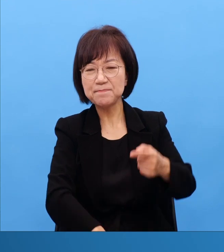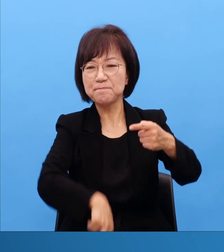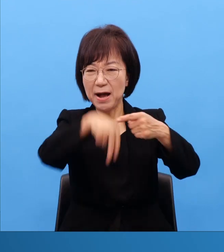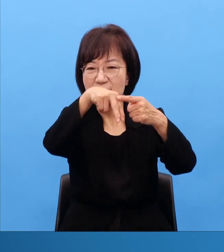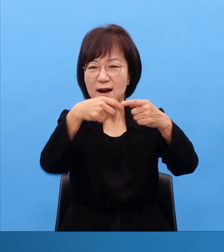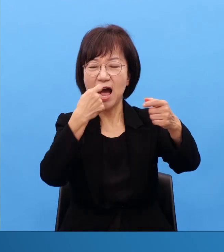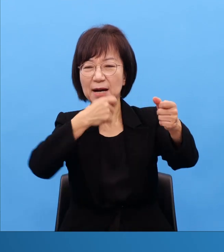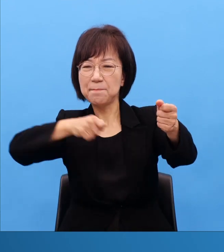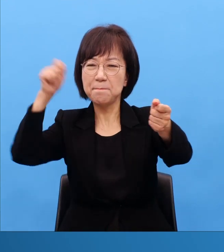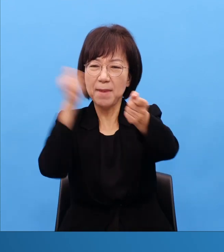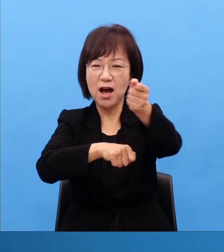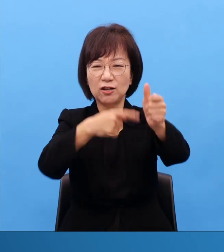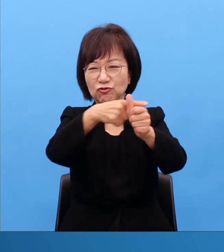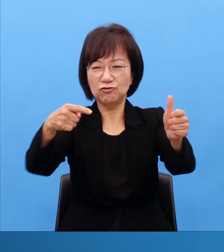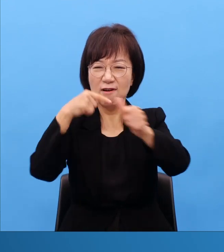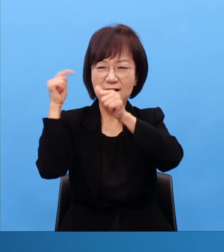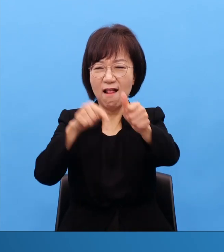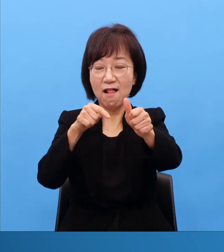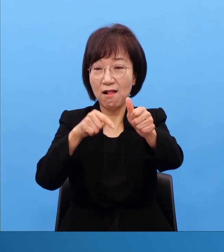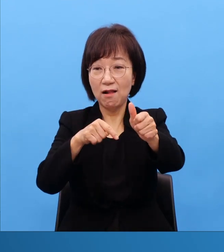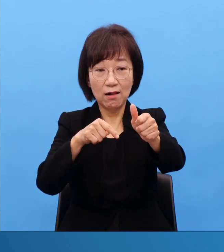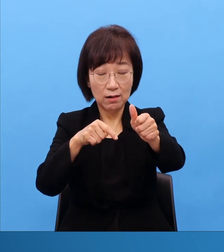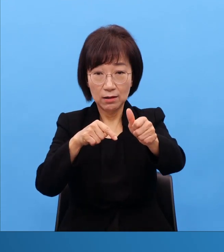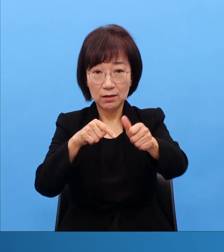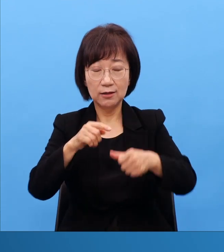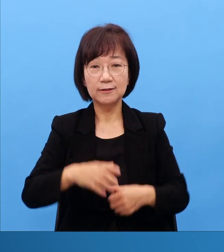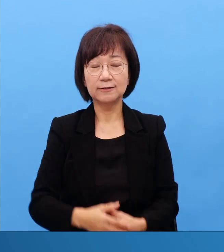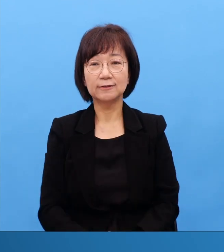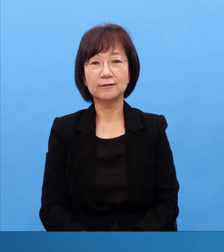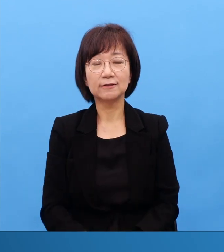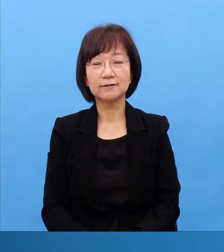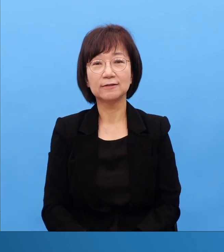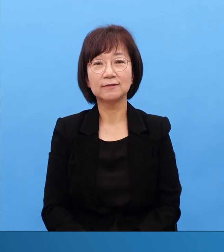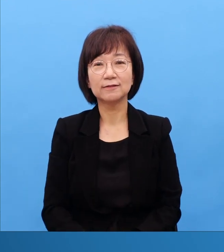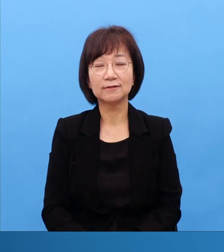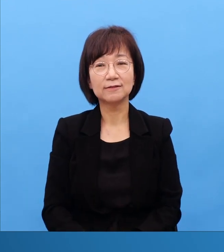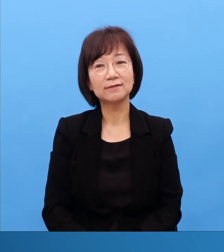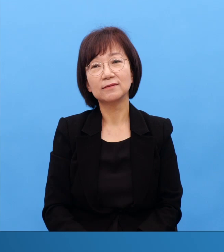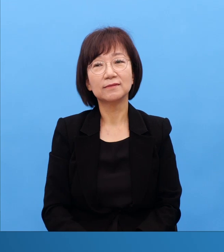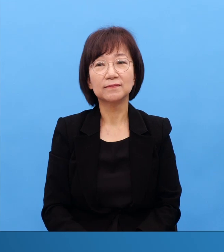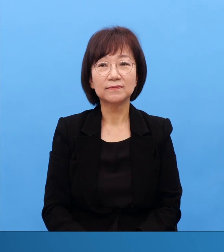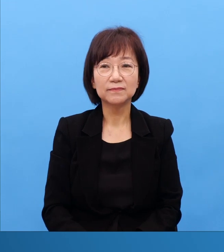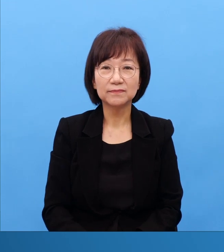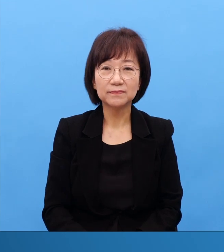they're calling for Jesus to be crucified upon the cross. 그 중요한 의미가 있어요. This is very meaningful too.